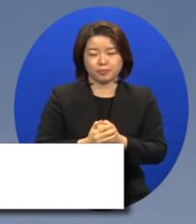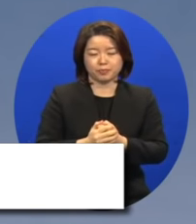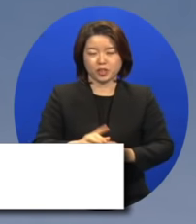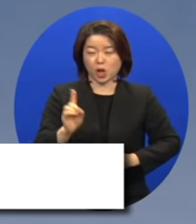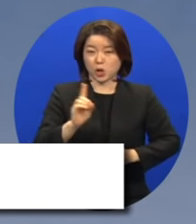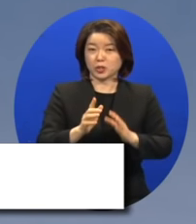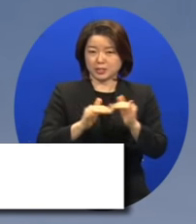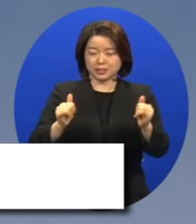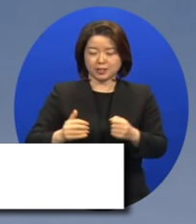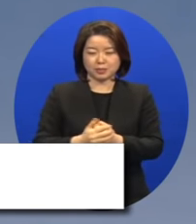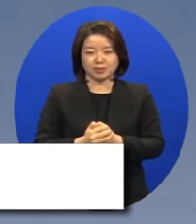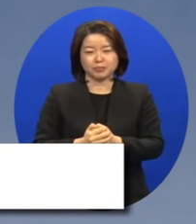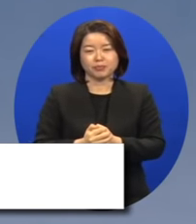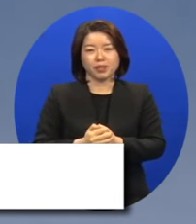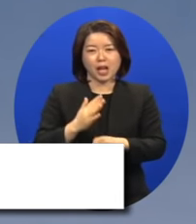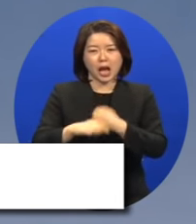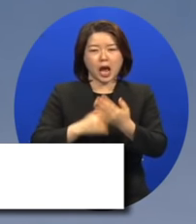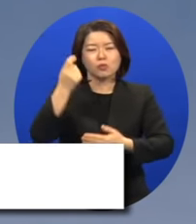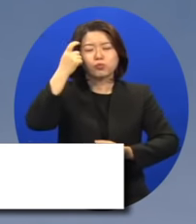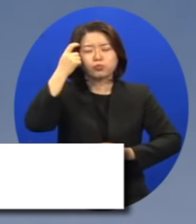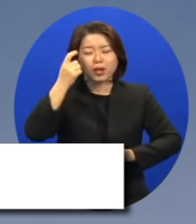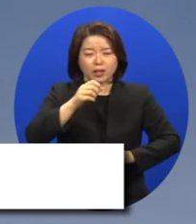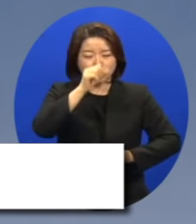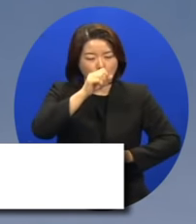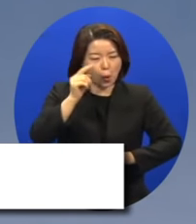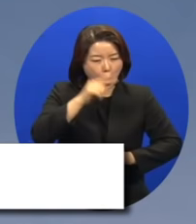어떤사람들은"하나님은왜